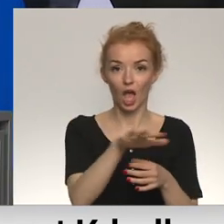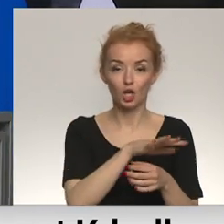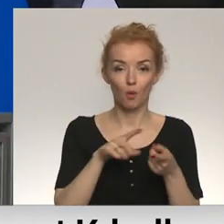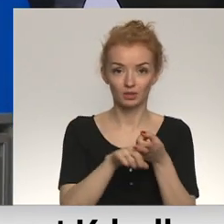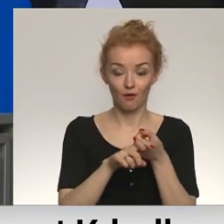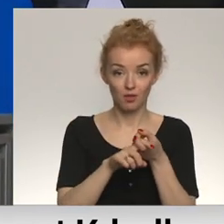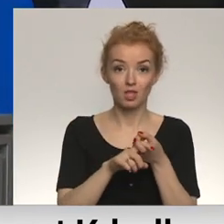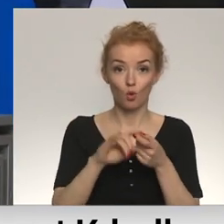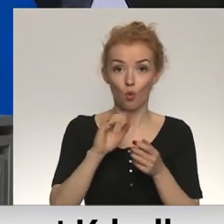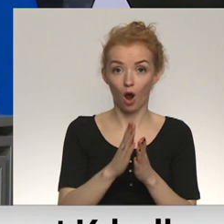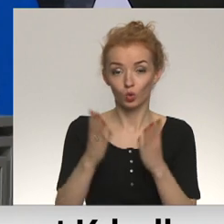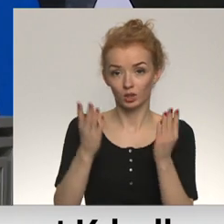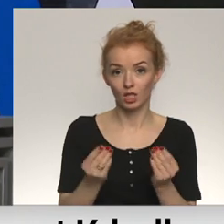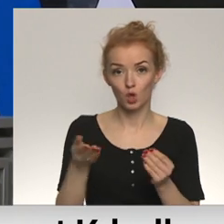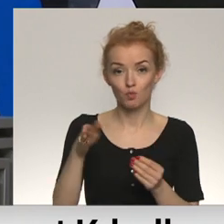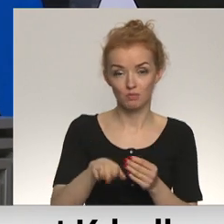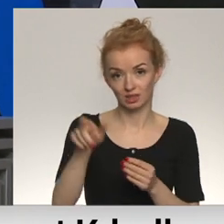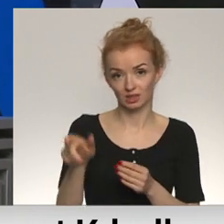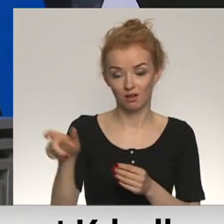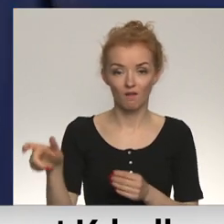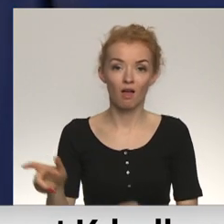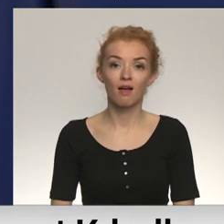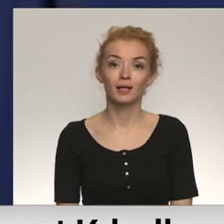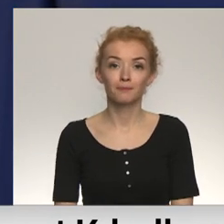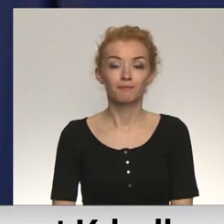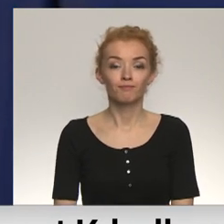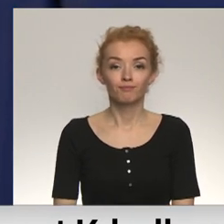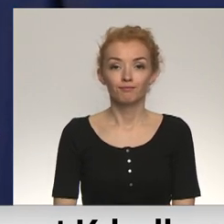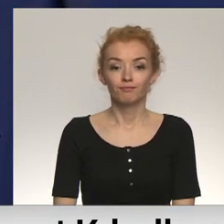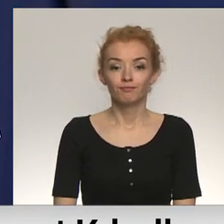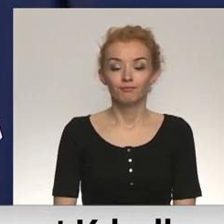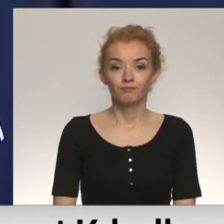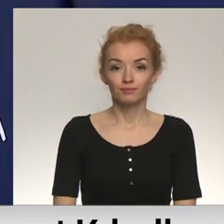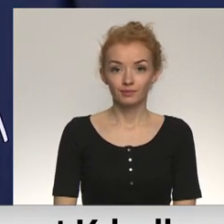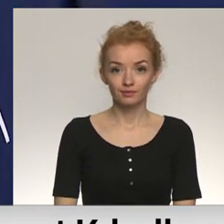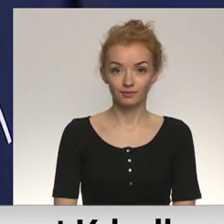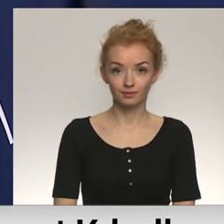dienu maksā visdārgāko iespējamo cenu. Māris Klūga, Māris Jurgensons, Latvijas televīzija.